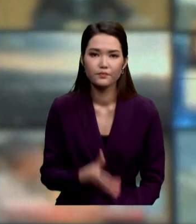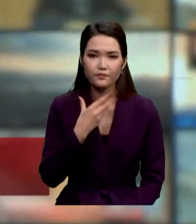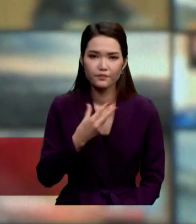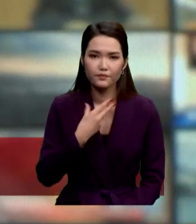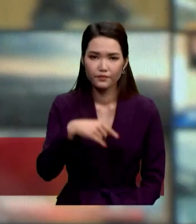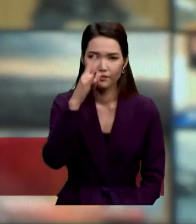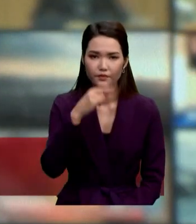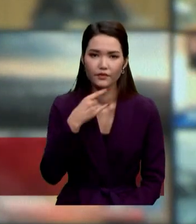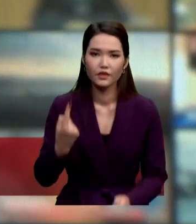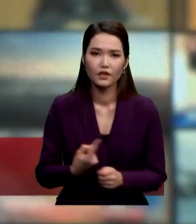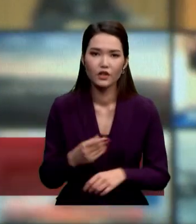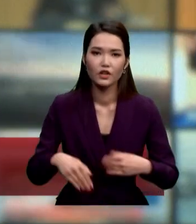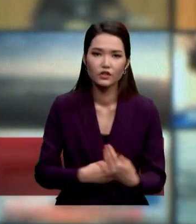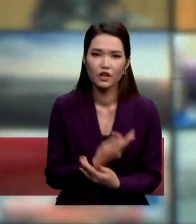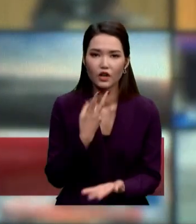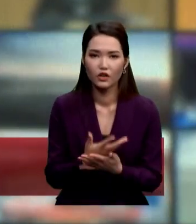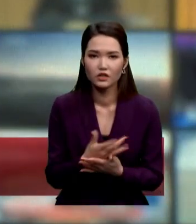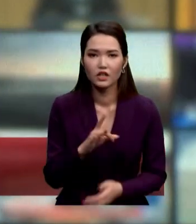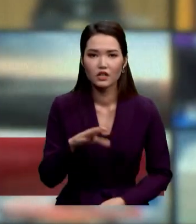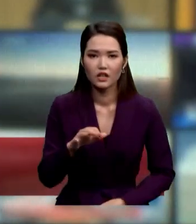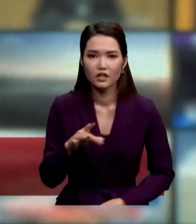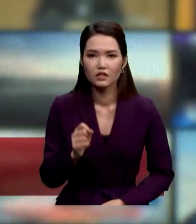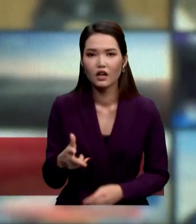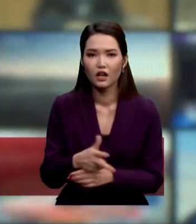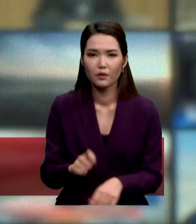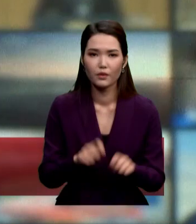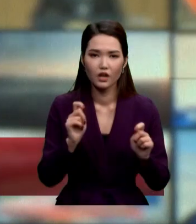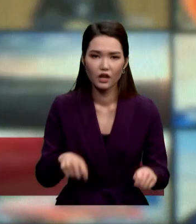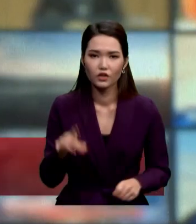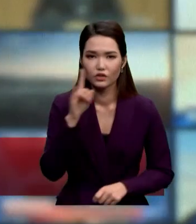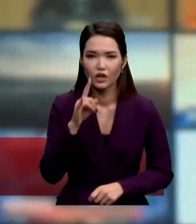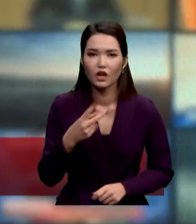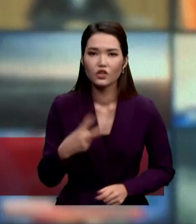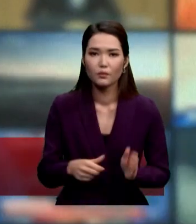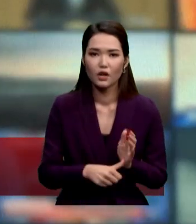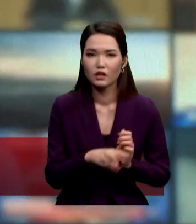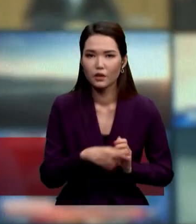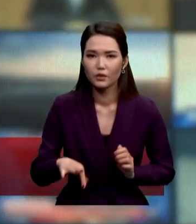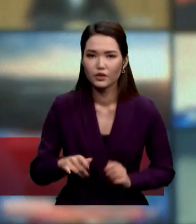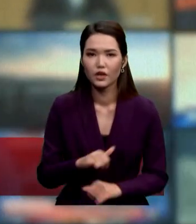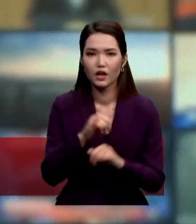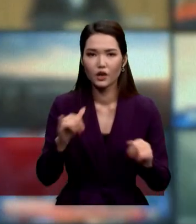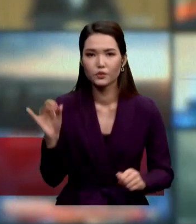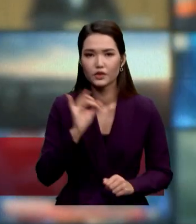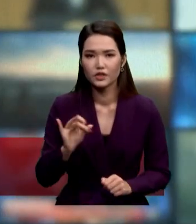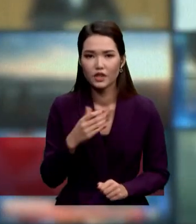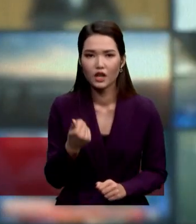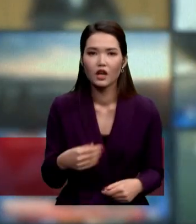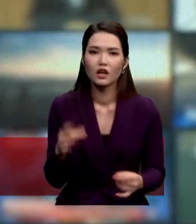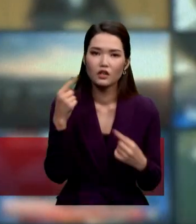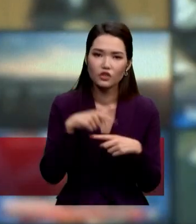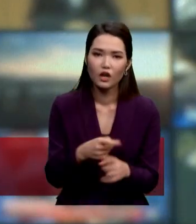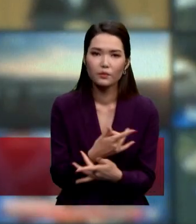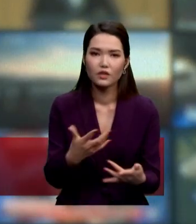Семейде Қазақстандағы алғашқы жаңа үлгідегі ретиналды камера ашылды. Құны 26 миллион теңгеден асатын заманауи диагностикалық